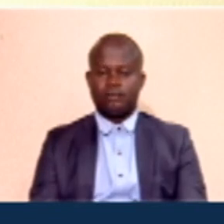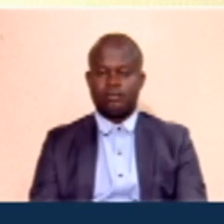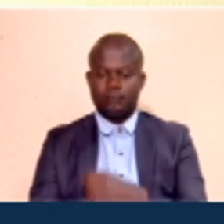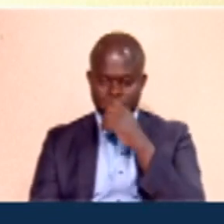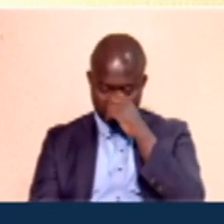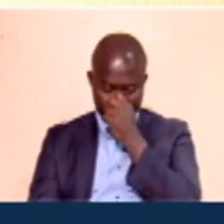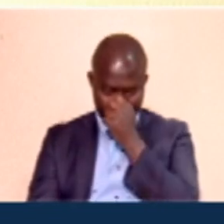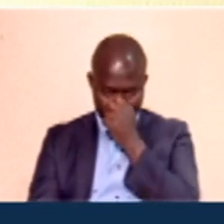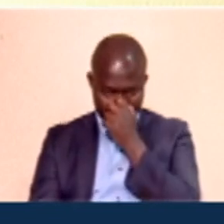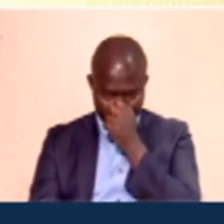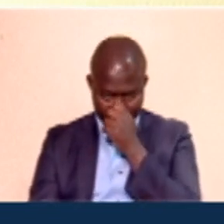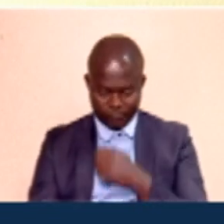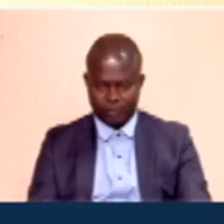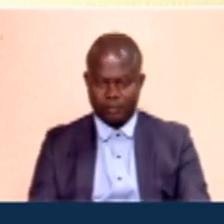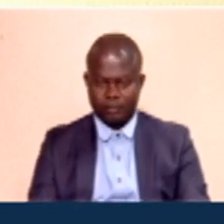Ngo